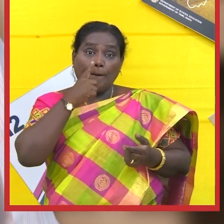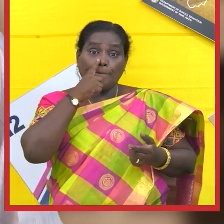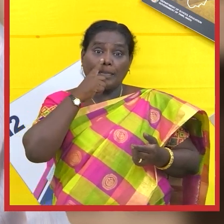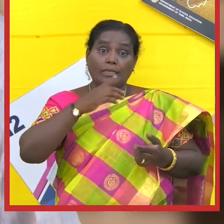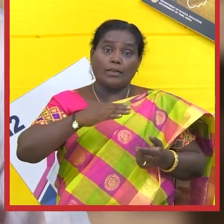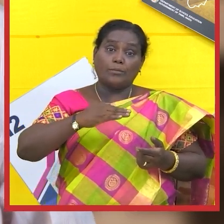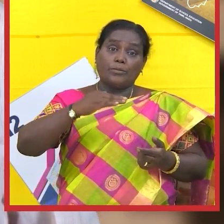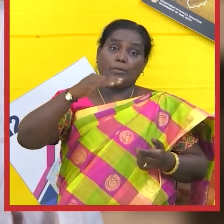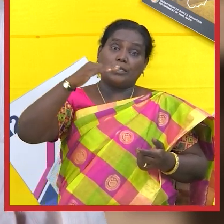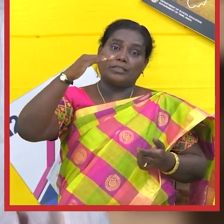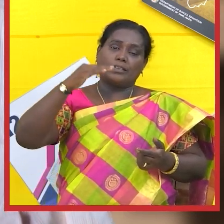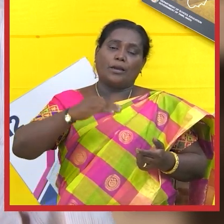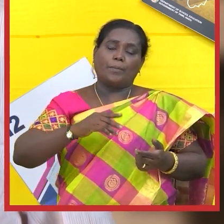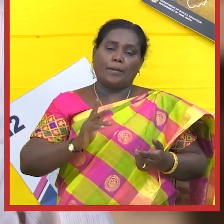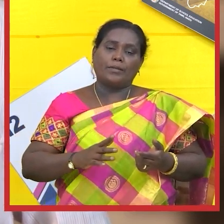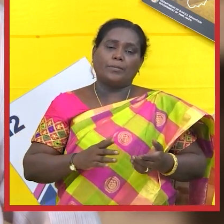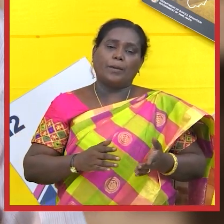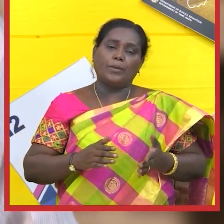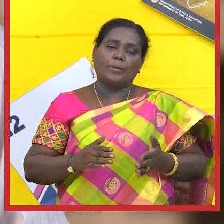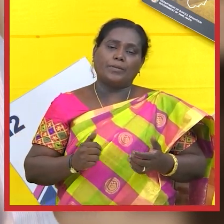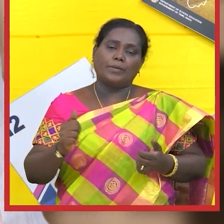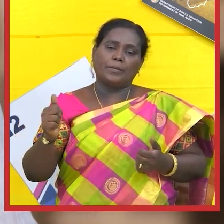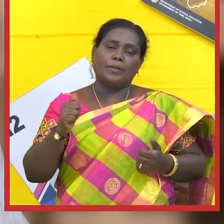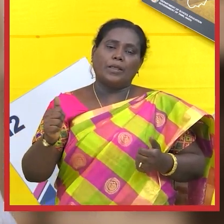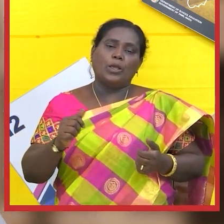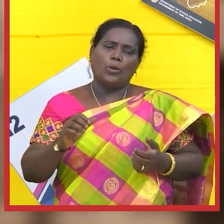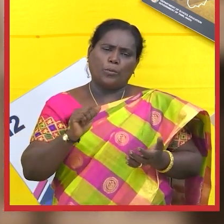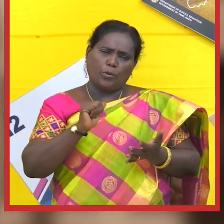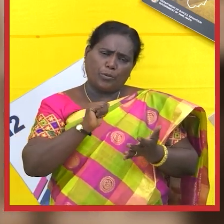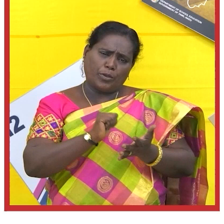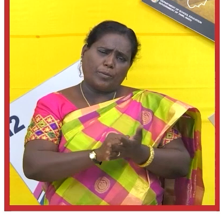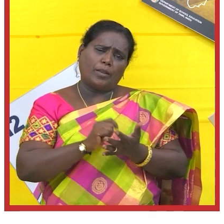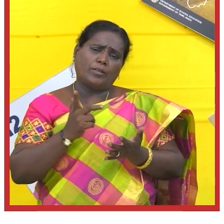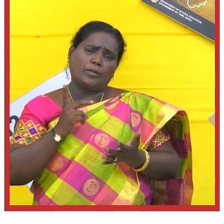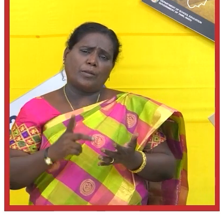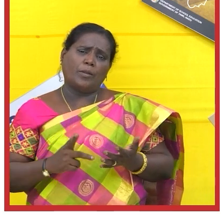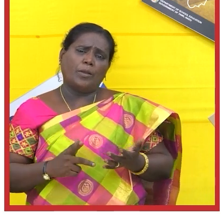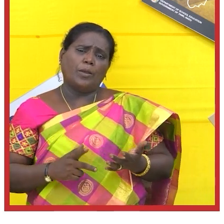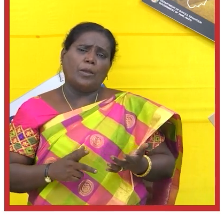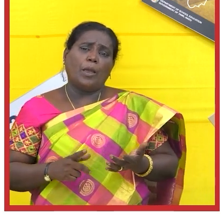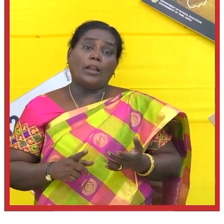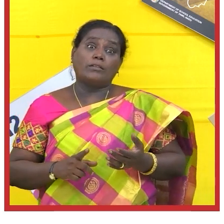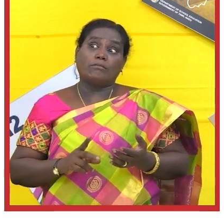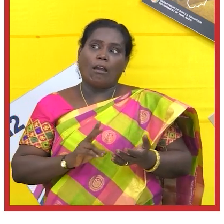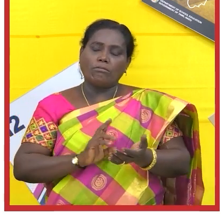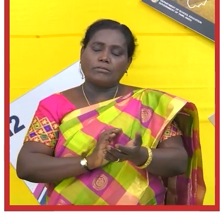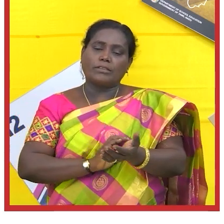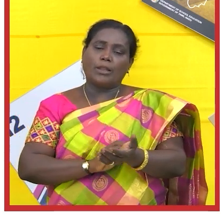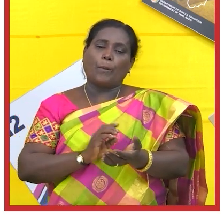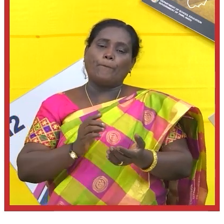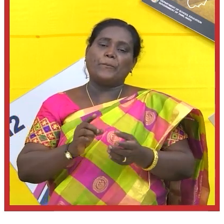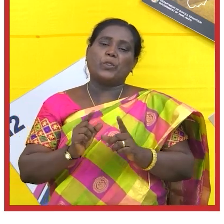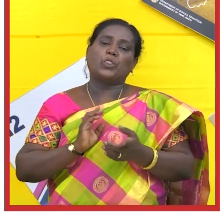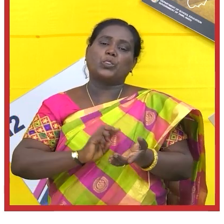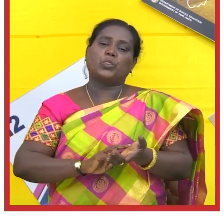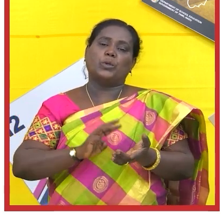முன்னேற்றத்திற்காக பாடுபட்ட தலைவர்கள் நாம் நினைவு கூறும் பொழுது மிக முக்கியமாக நினைவு கூற வேண்டியவர் டாக்டர் முத்துலட்சுமி அம்மையார் அவர்கள். தந்தை